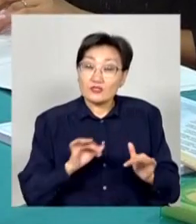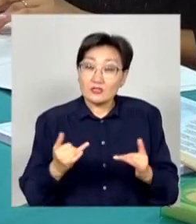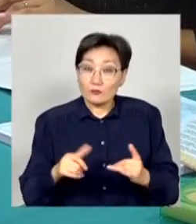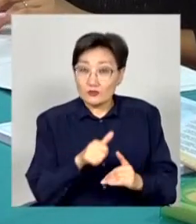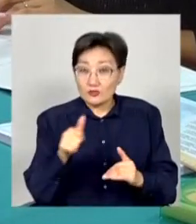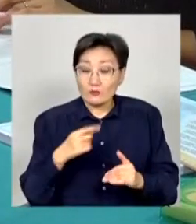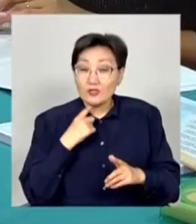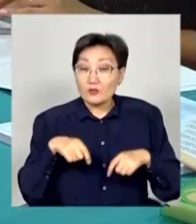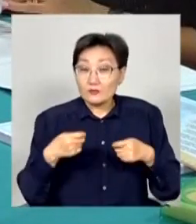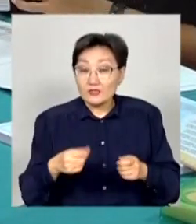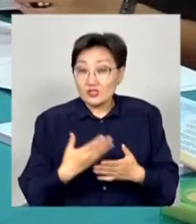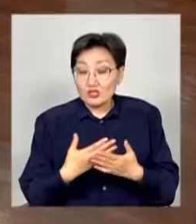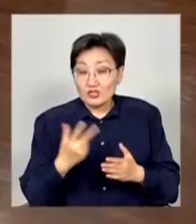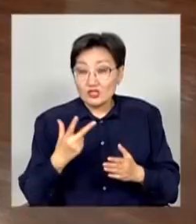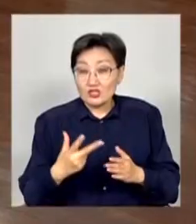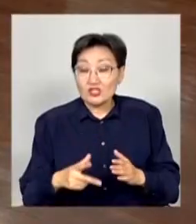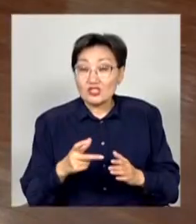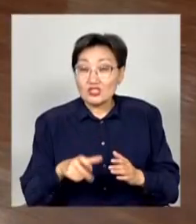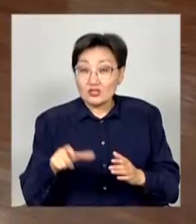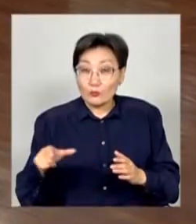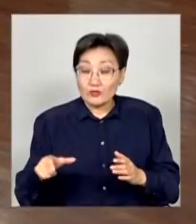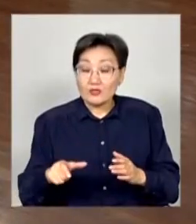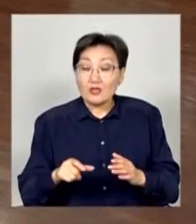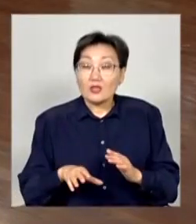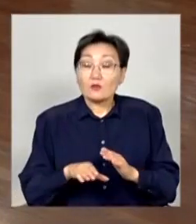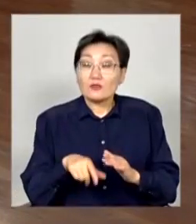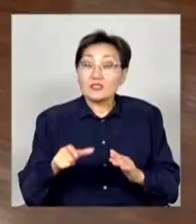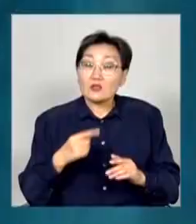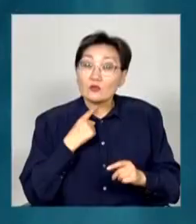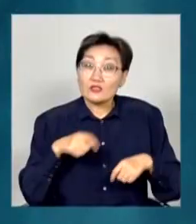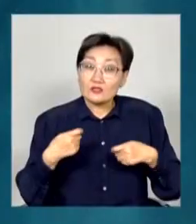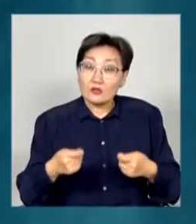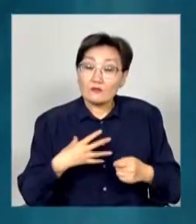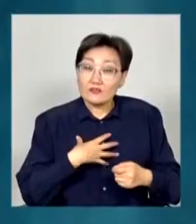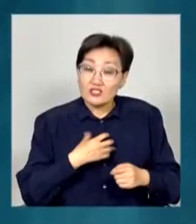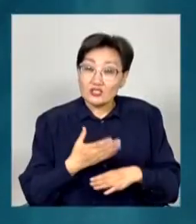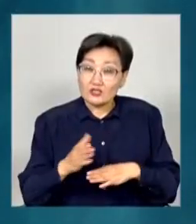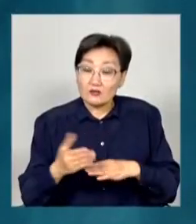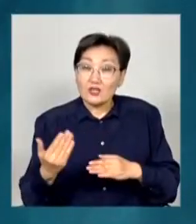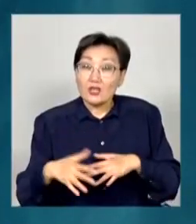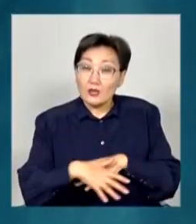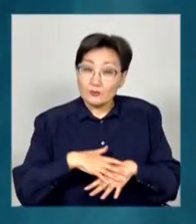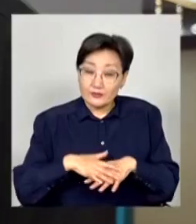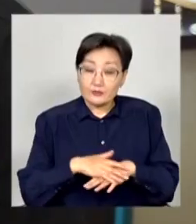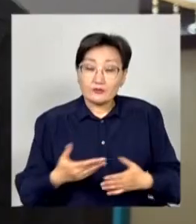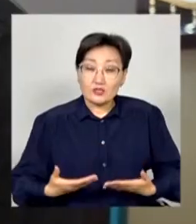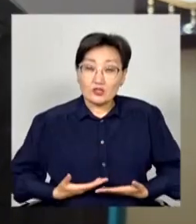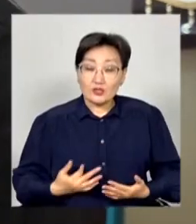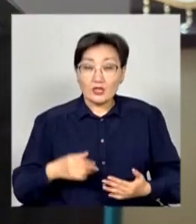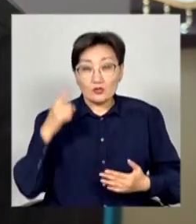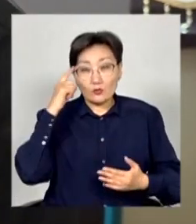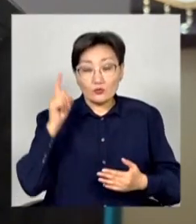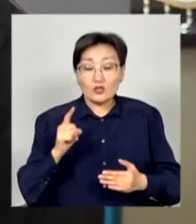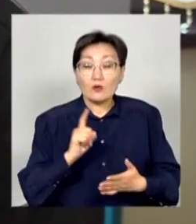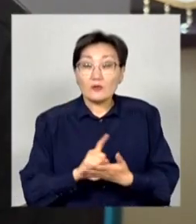час свой голос отдали почти 300 жителей. По словам избирателей, голосование – важная часть их общественной жизни. Считаю, что